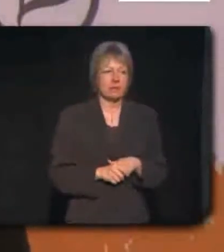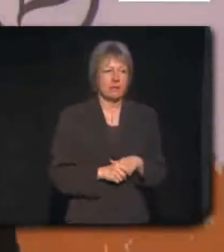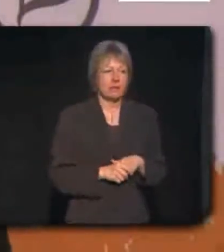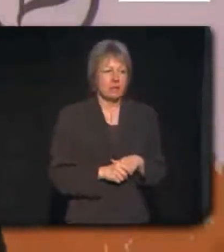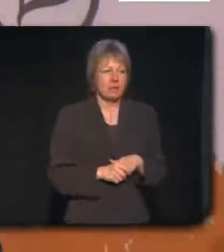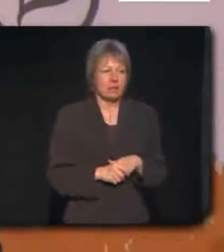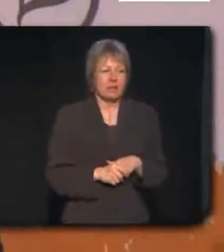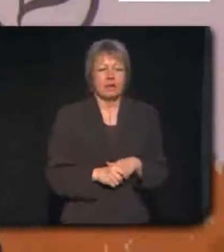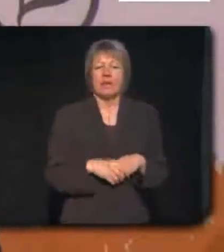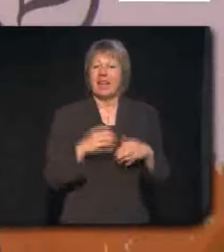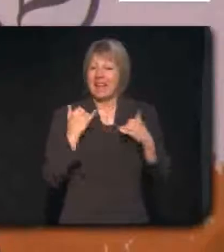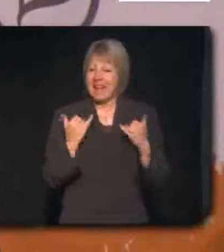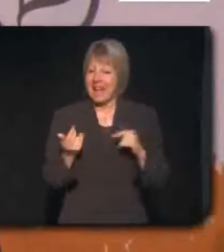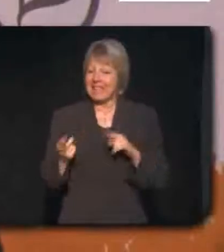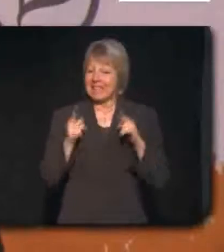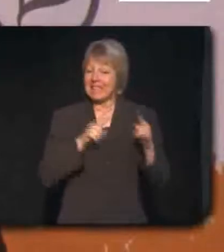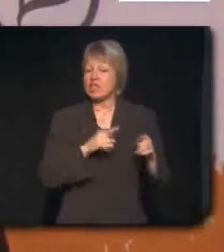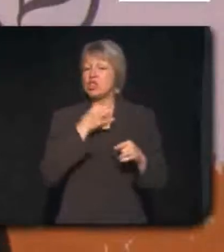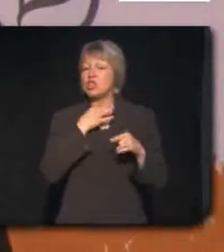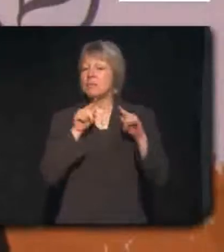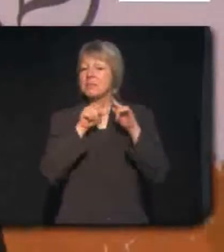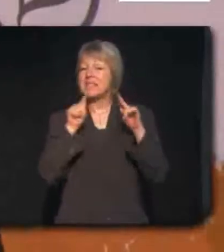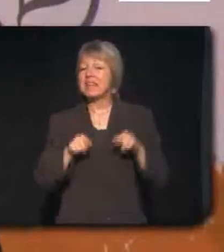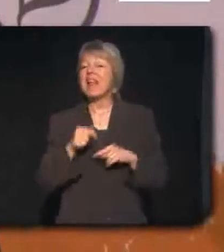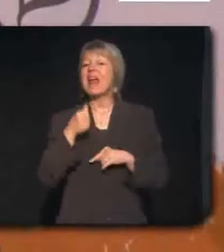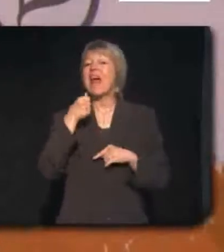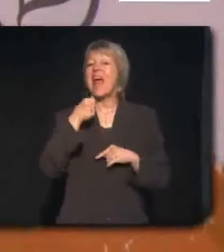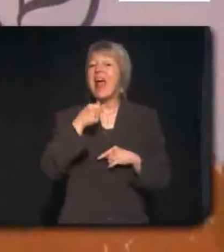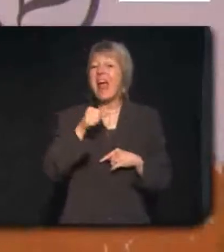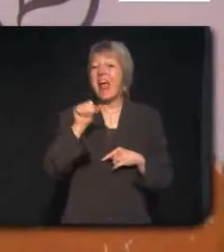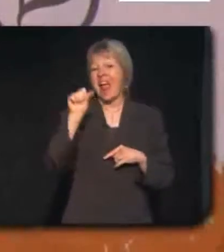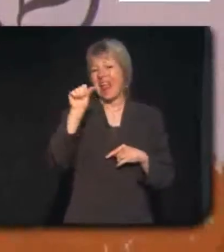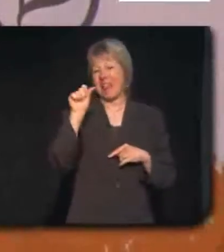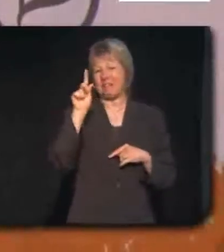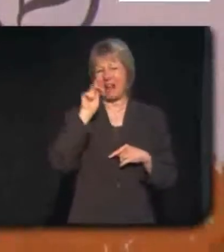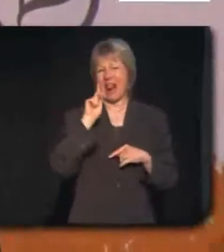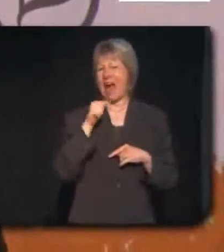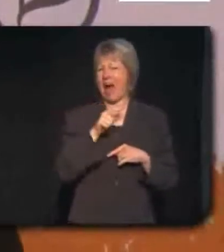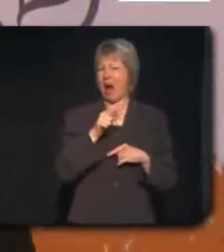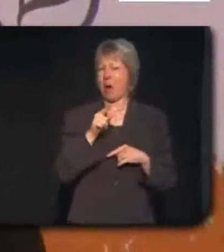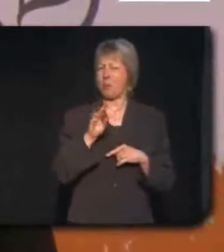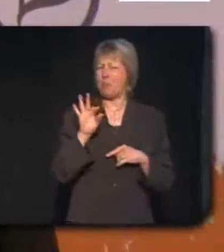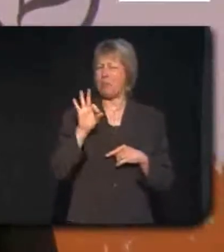wir nehmen Stimmzettel 11 ich glaube das nennt sich fliederfarben